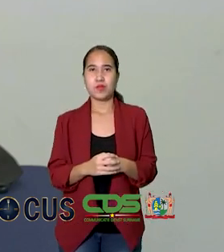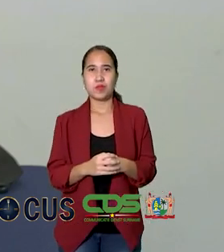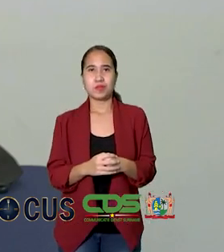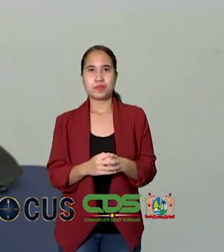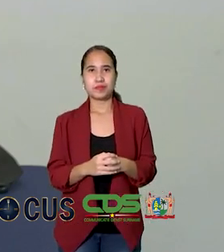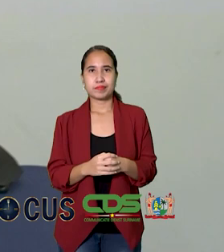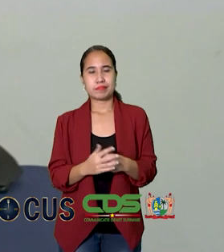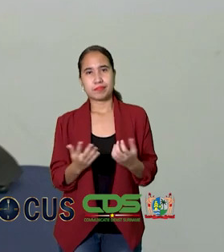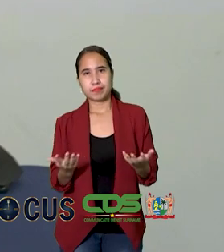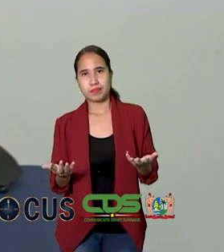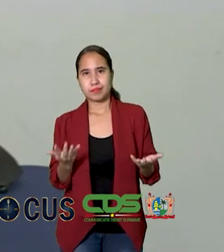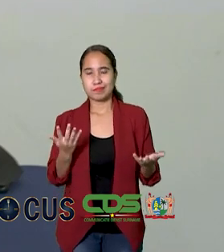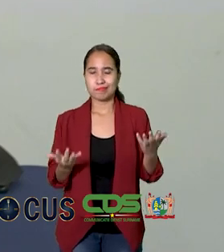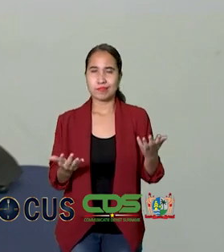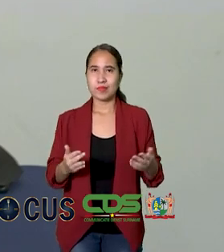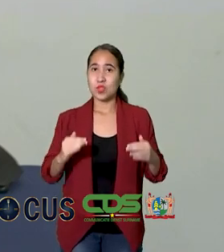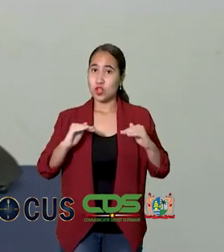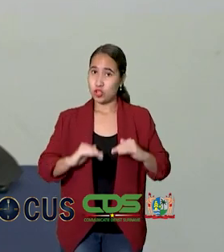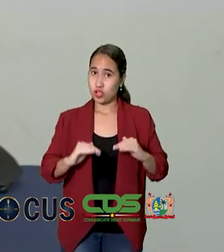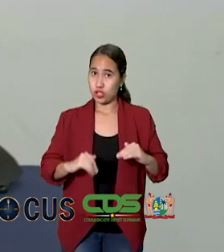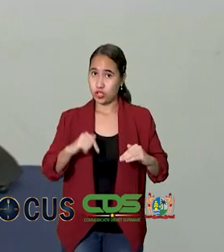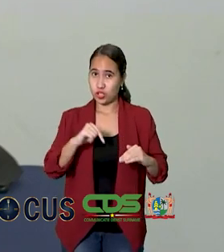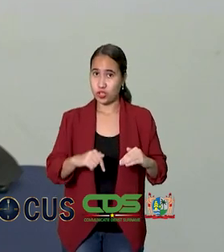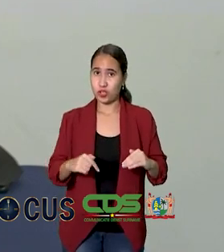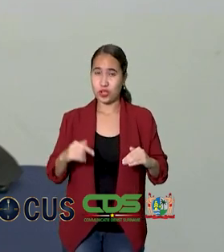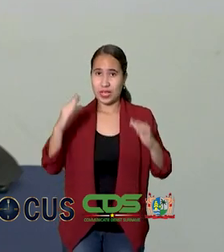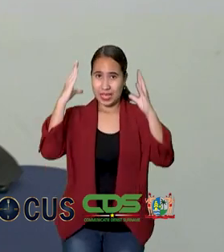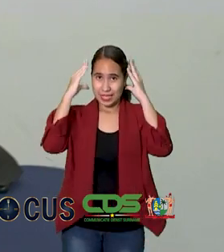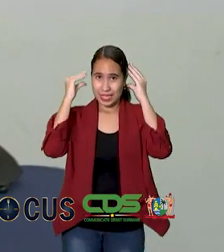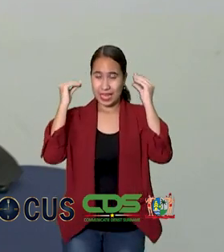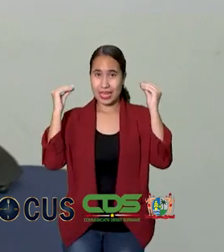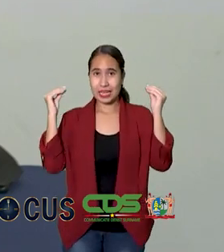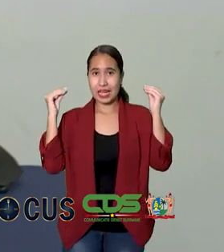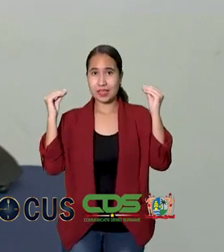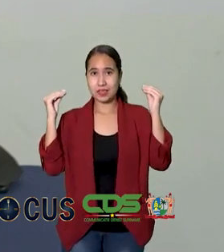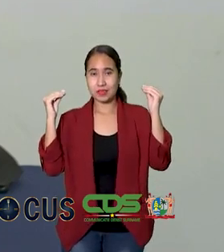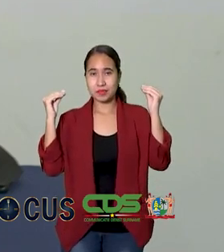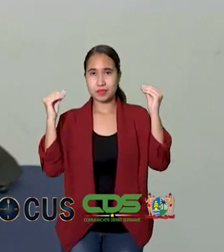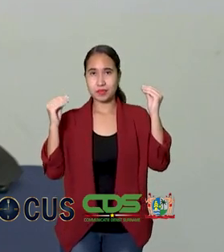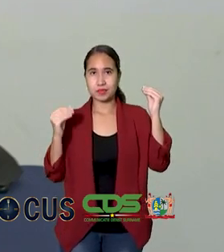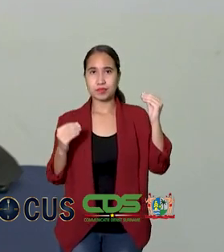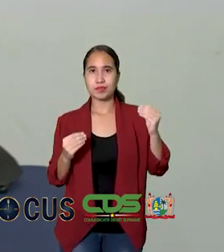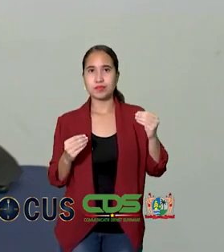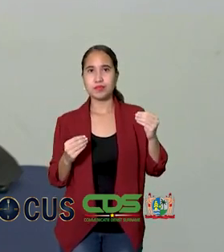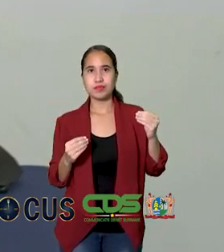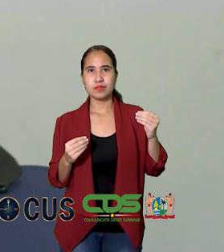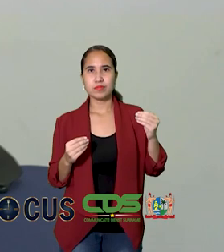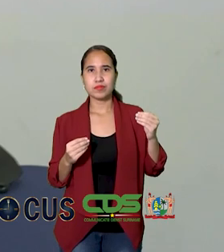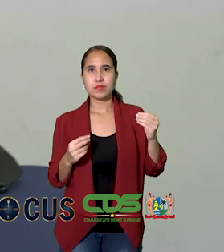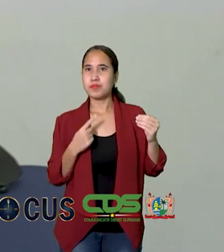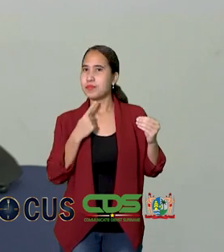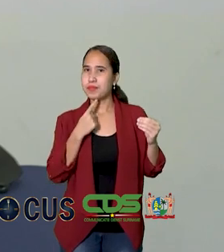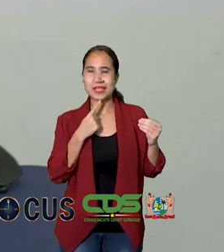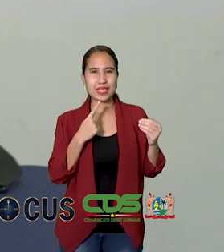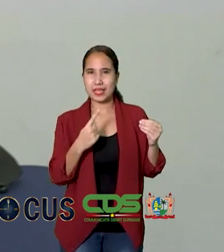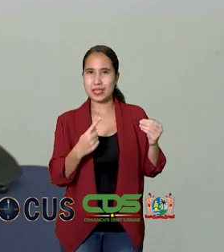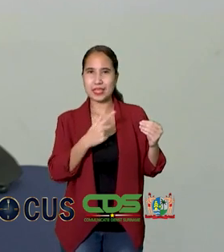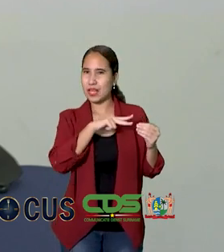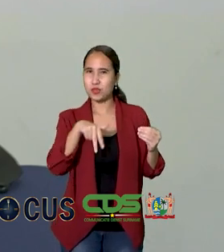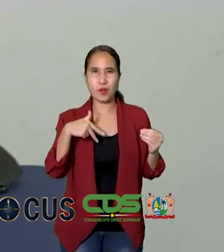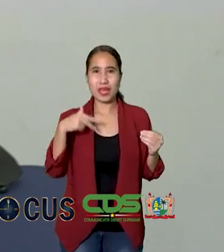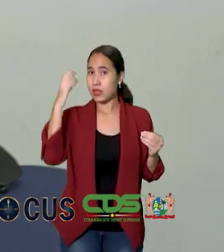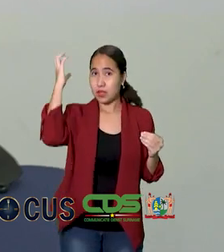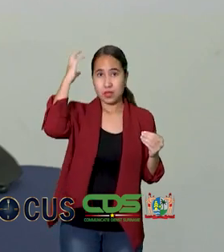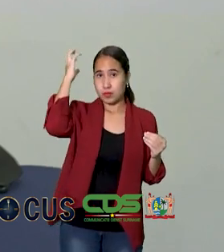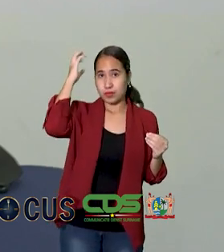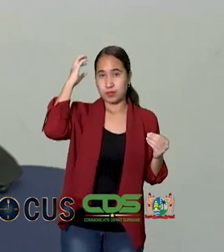dat het wat rustiger gaat worden in Nederland is nog niet een reden dat wij minder bezorgd hoeven te zijn. Onze